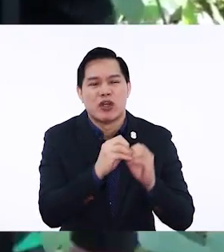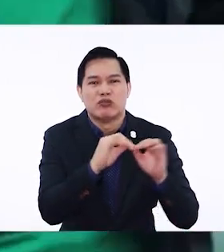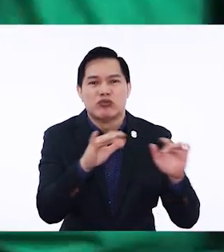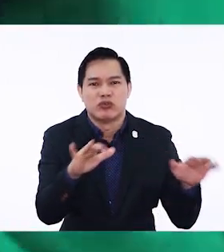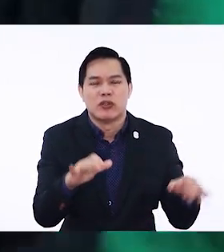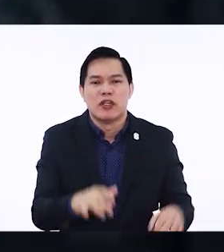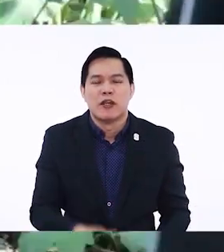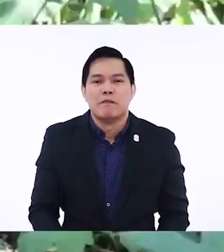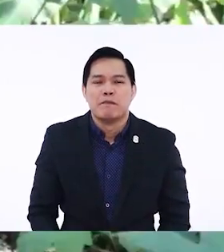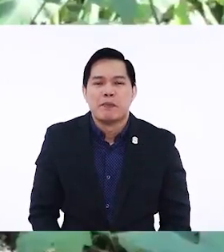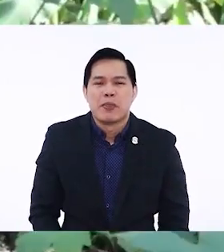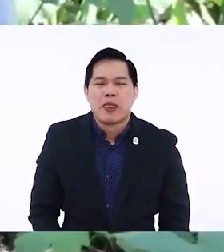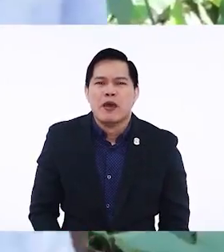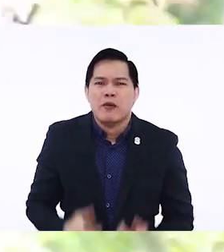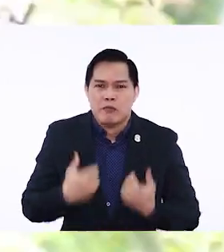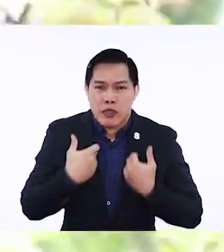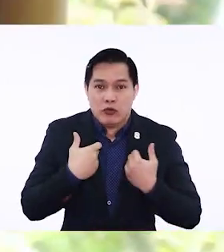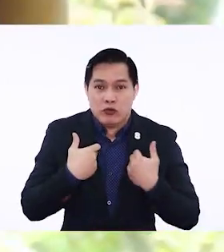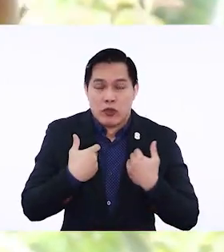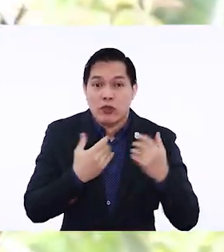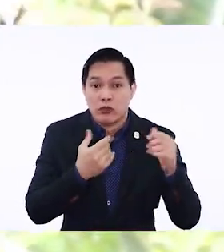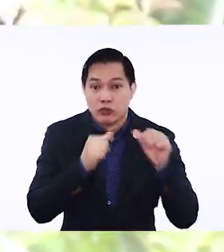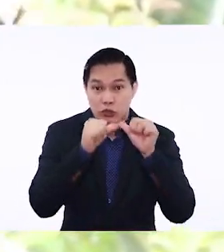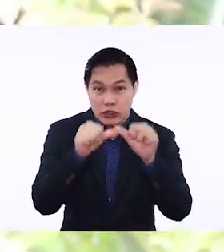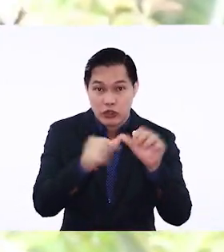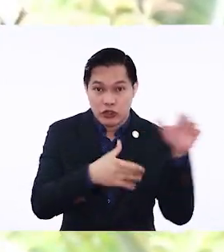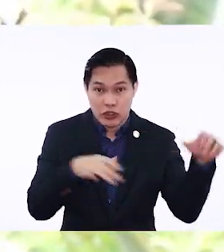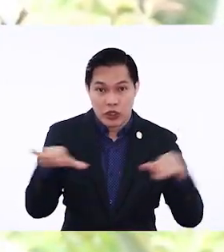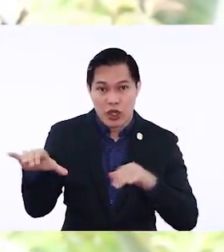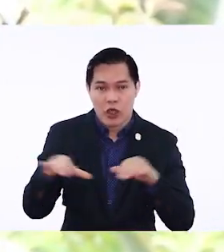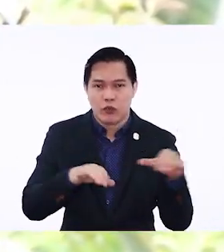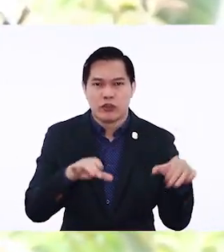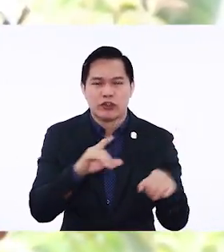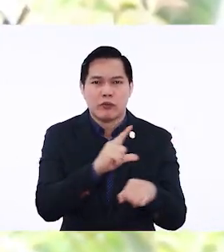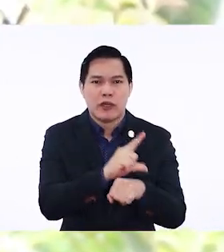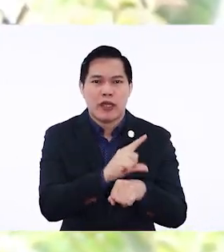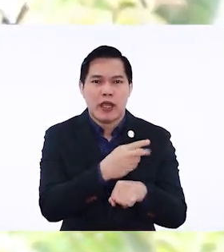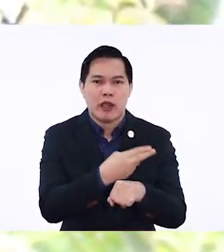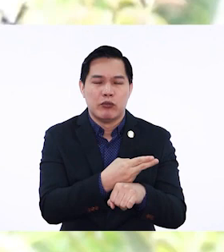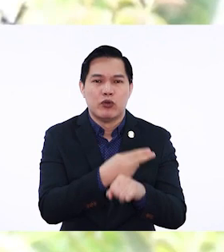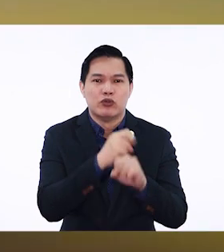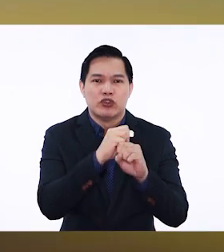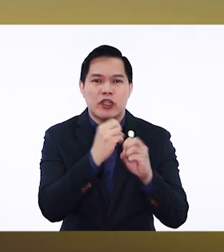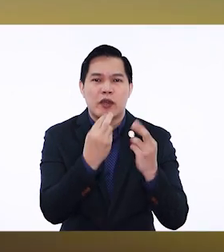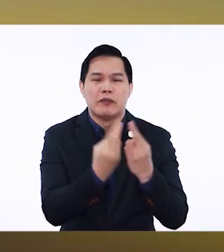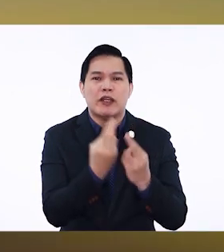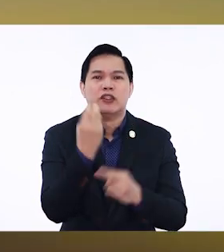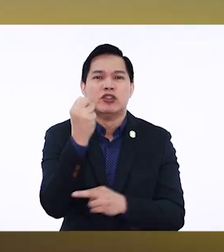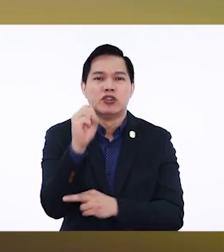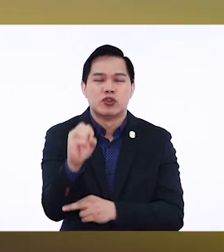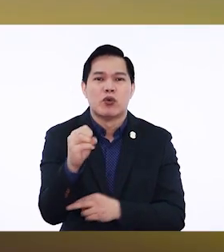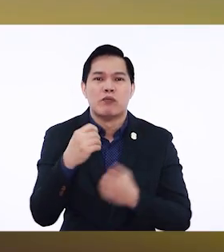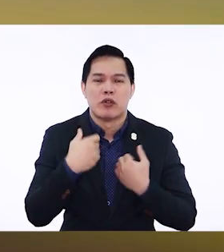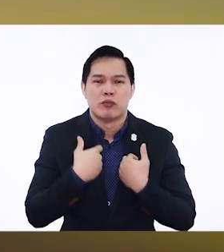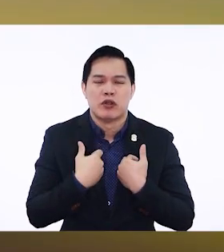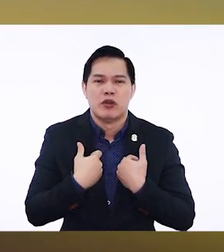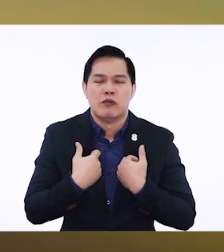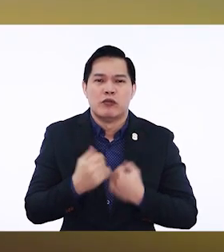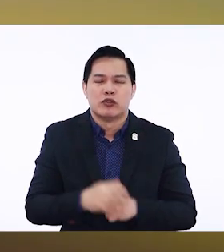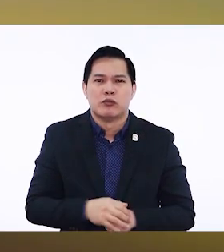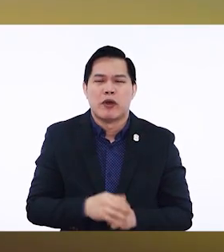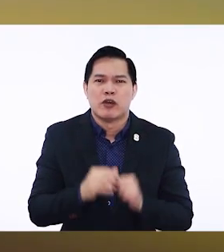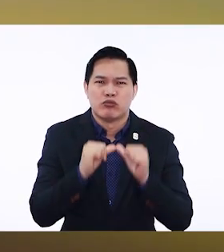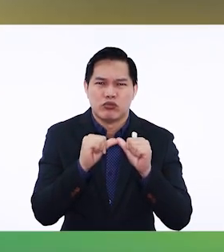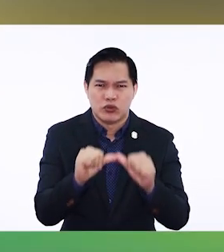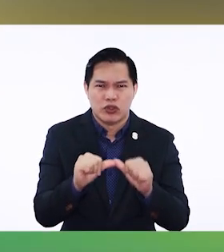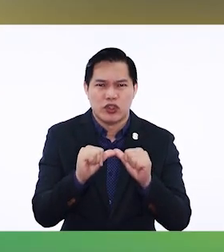Mayroon din po na isinasagawa na livelihood seminar para magkaroon ng alternatibong hanap